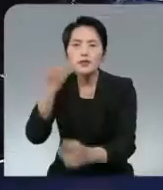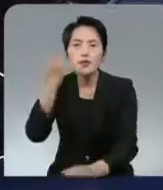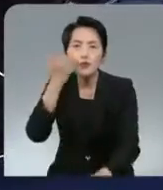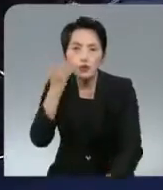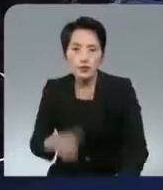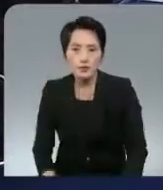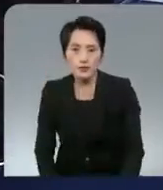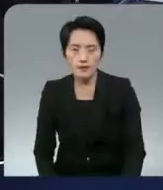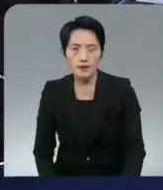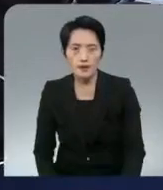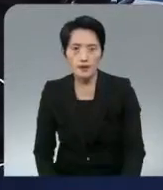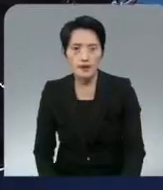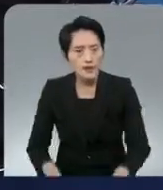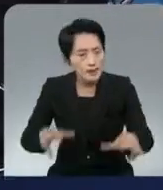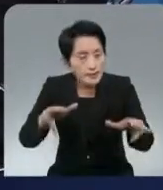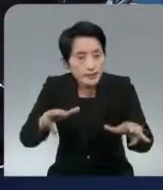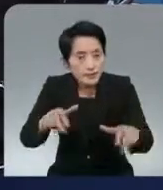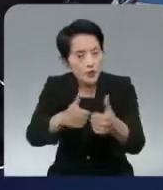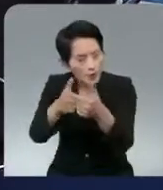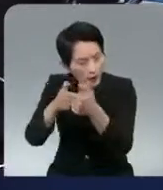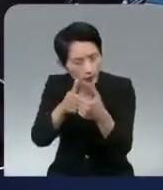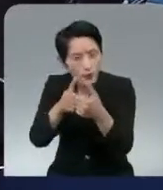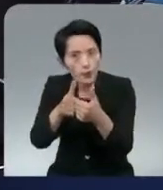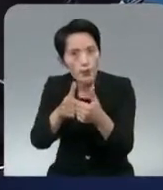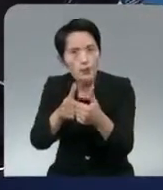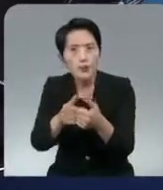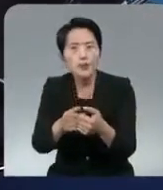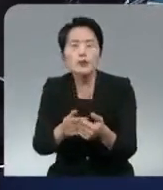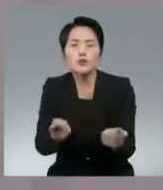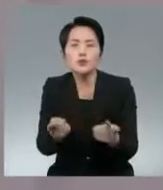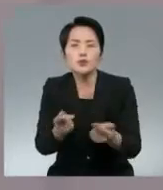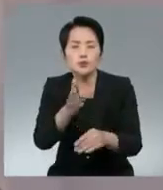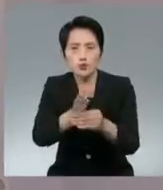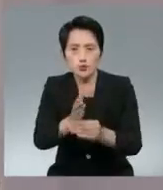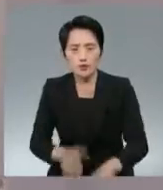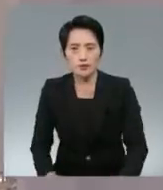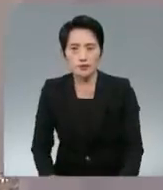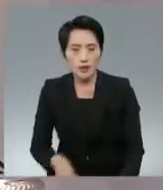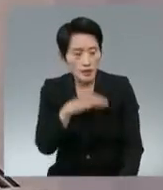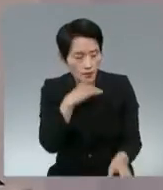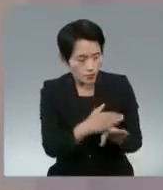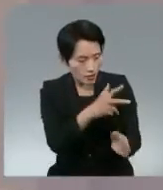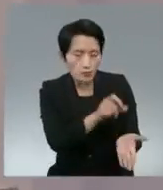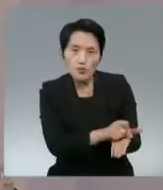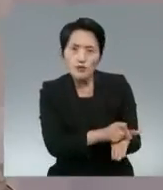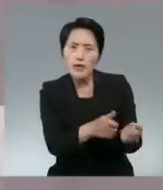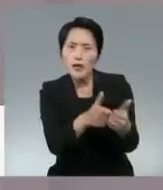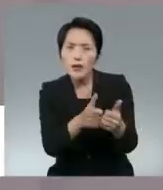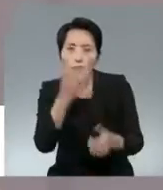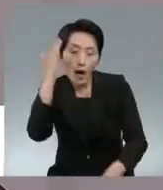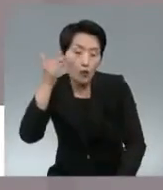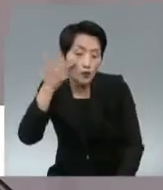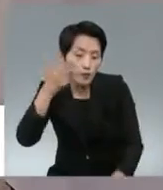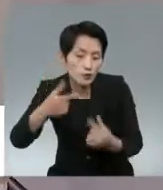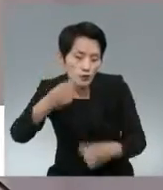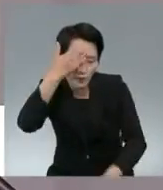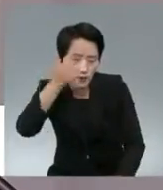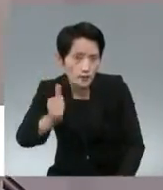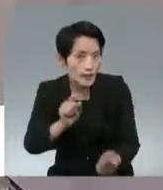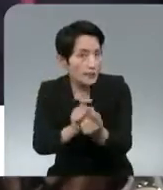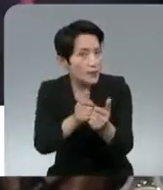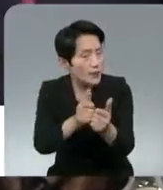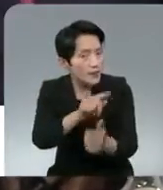John wird anschließend nach Bali weiter reisen um am G20-Gipfel teilzunehmen er wird auf Sitzungen zu den Themen